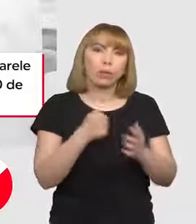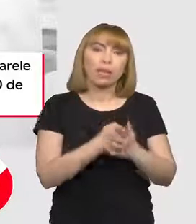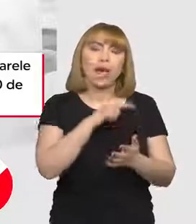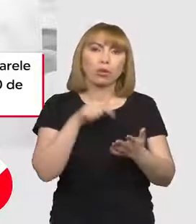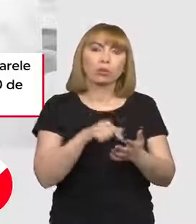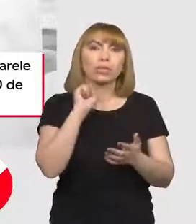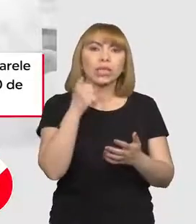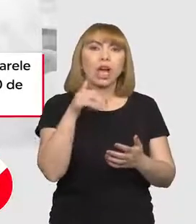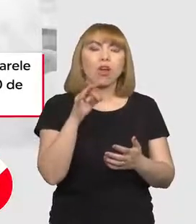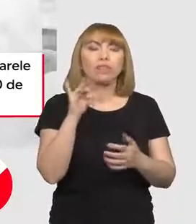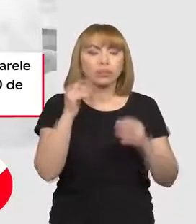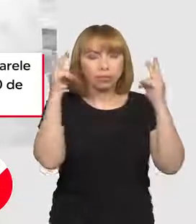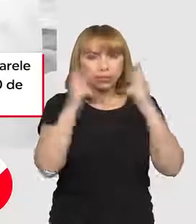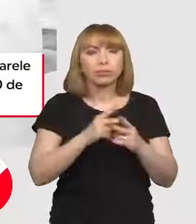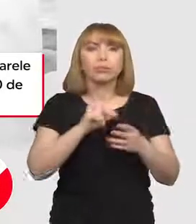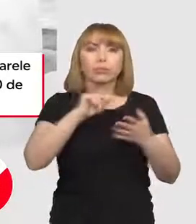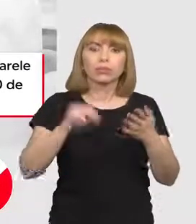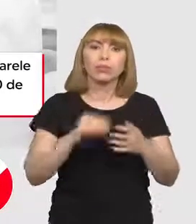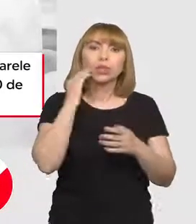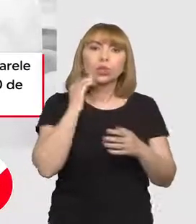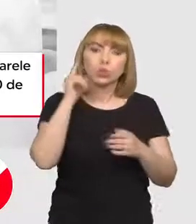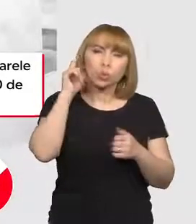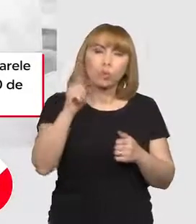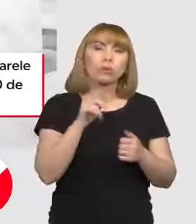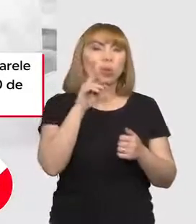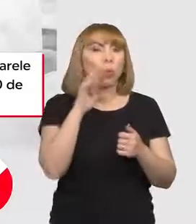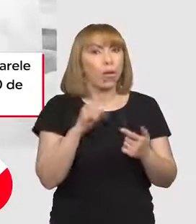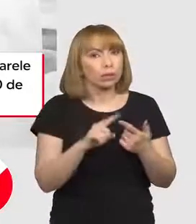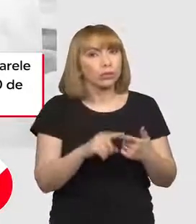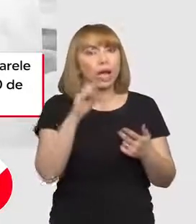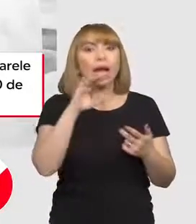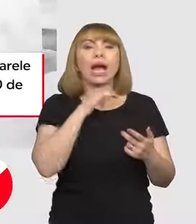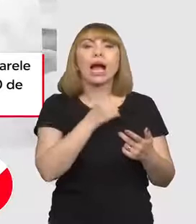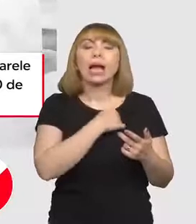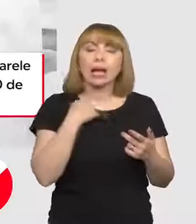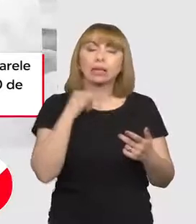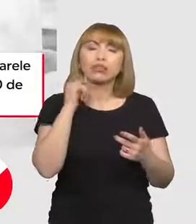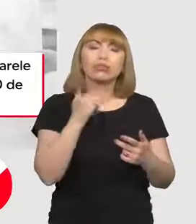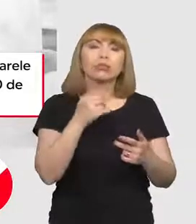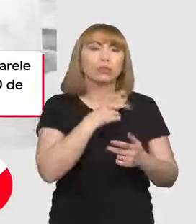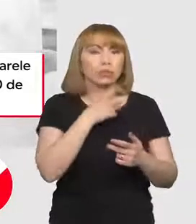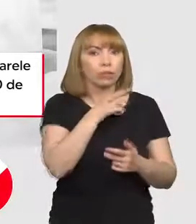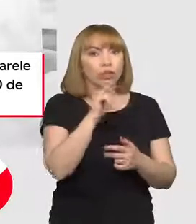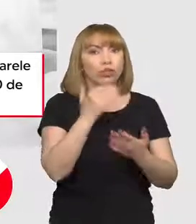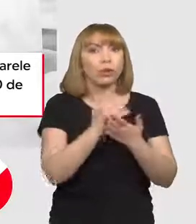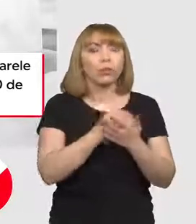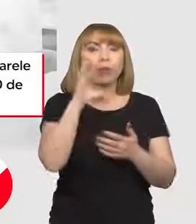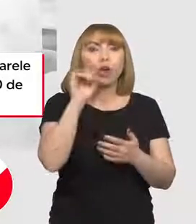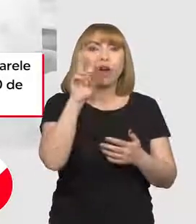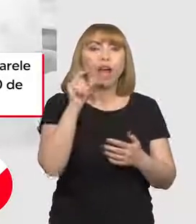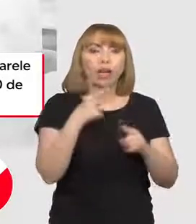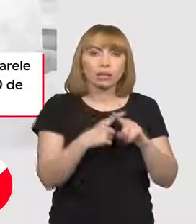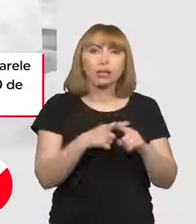trofee încheiat acorduri de achiziție cu Statele Unite ale Americii Uniunea Europeană Canada și Marea Britanie dar și cu programul copac al